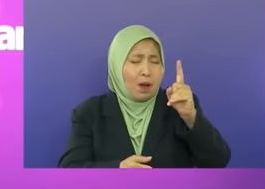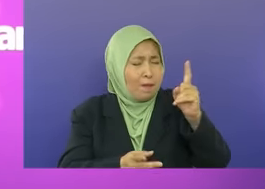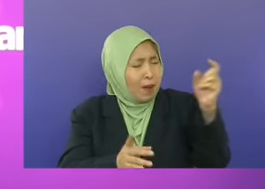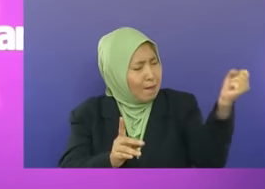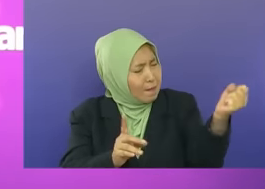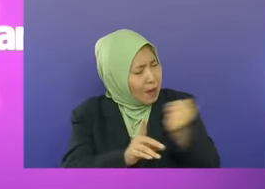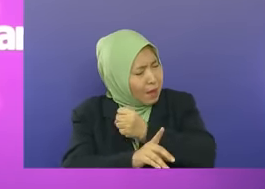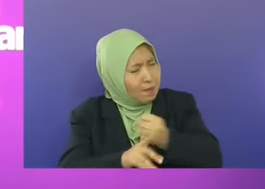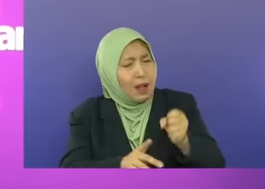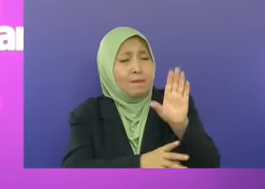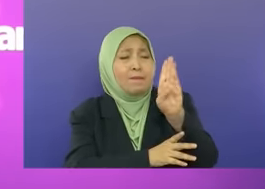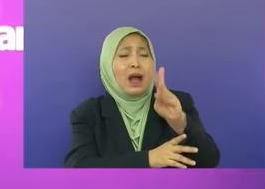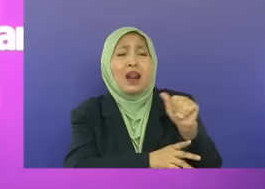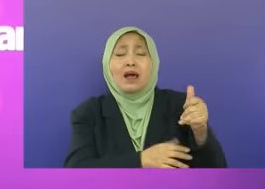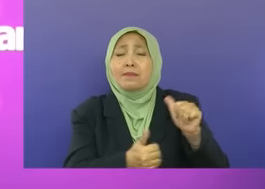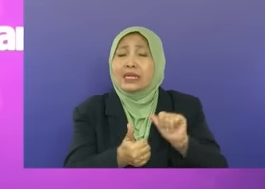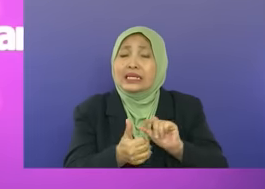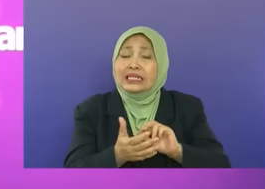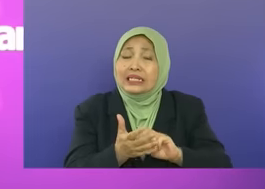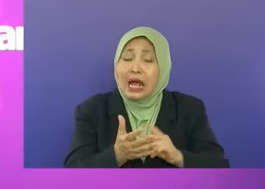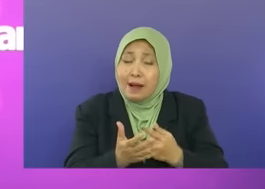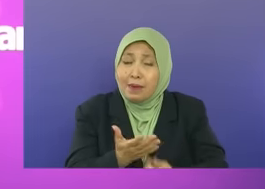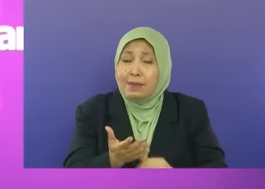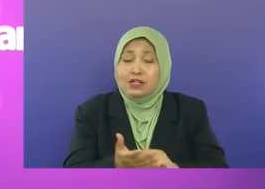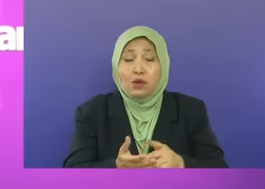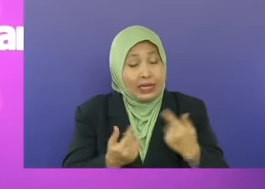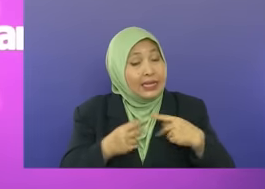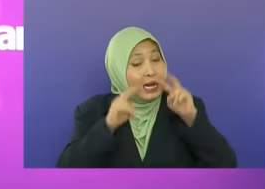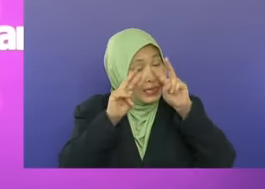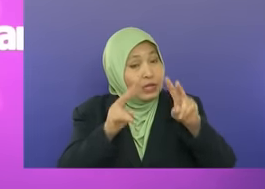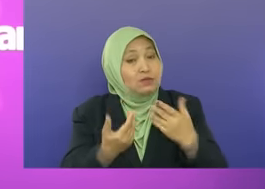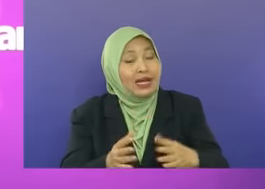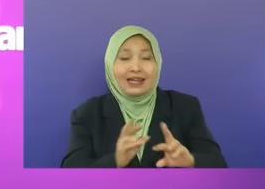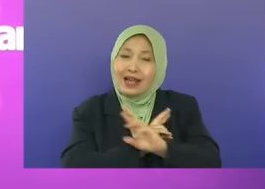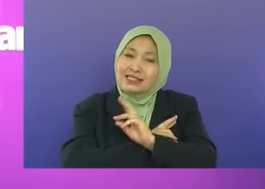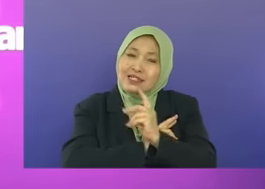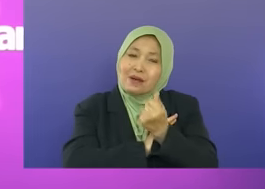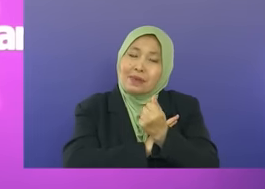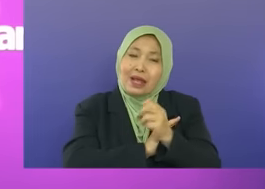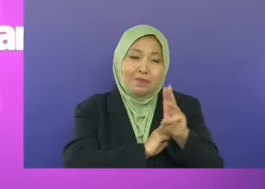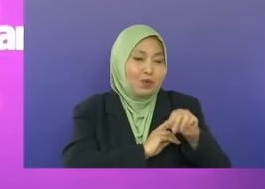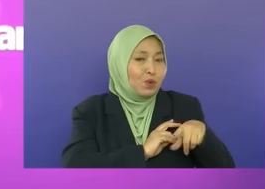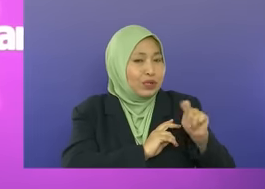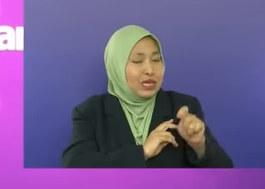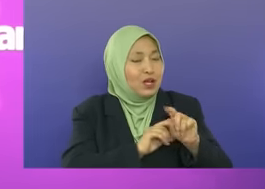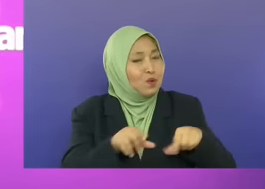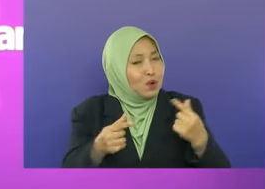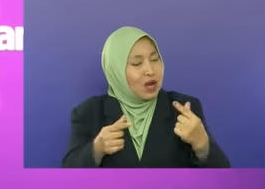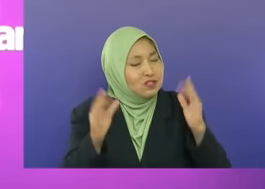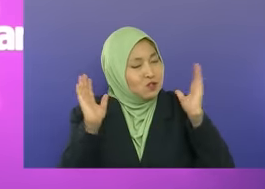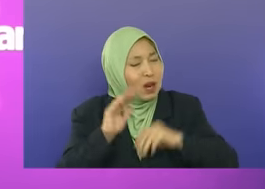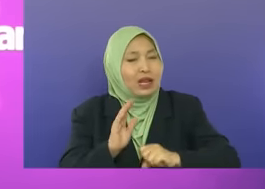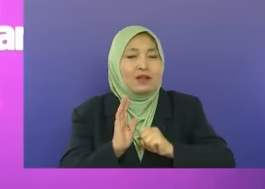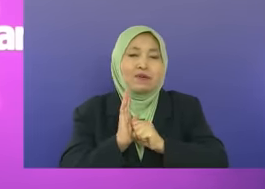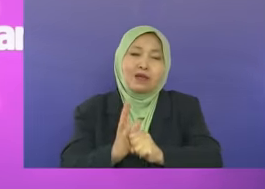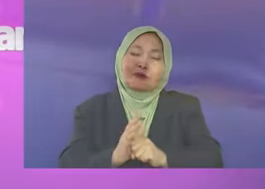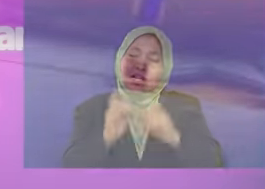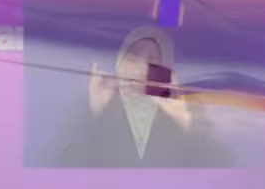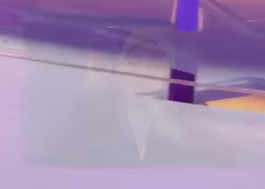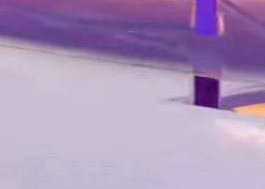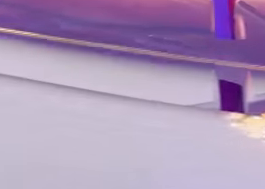nah balanya Apa maksudnya itu yang kita ingin memperhatikan selepas ini kita melihat sebentar baik Quran time Quran salat infak Insya